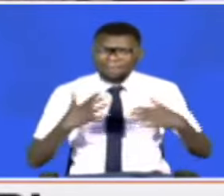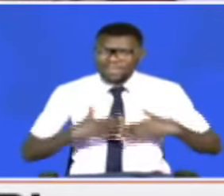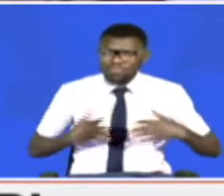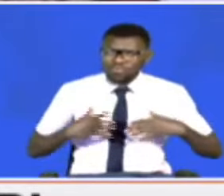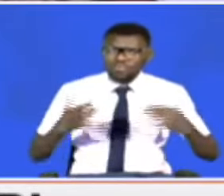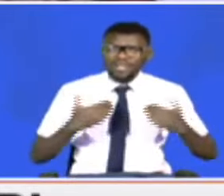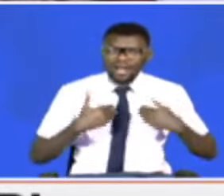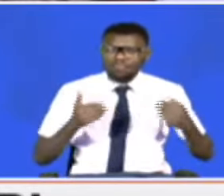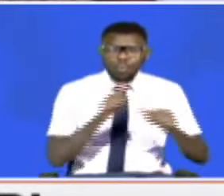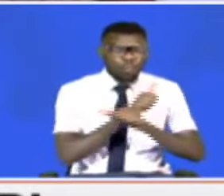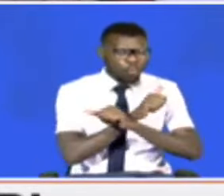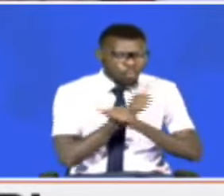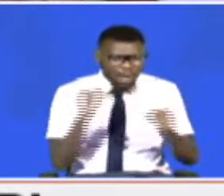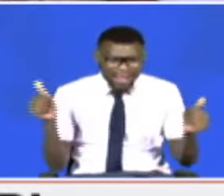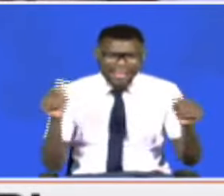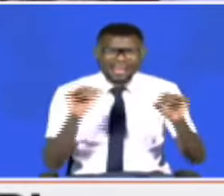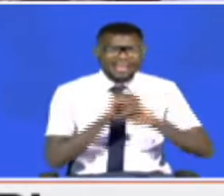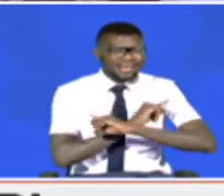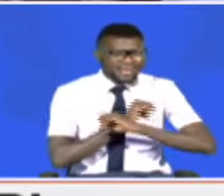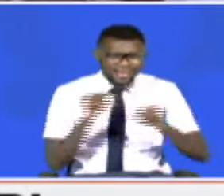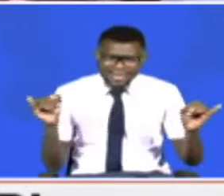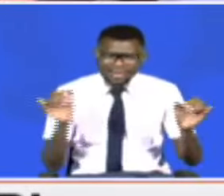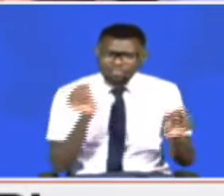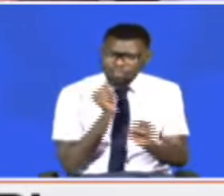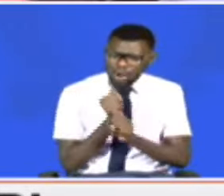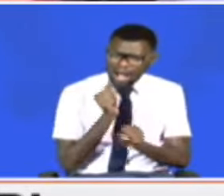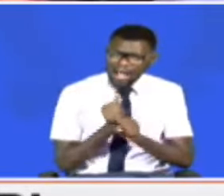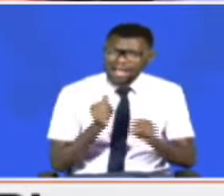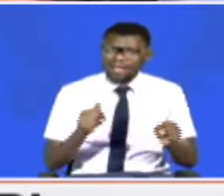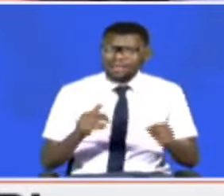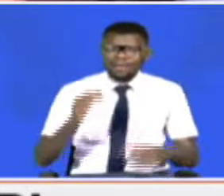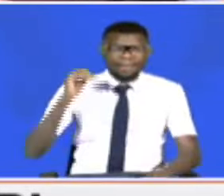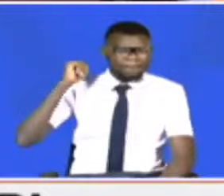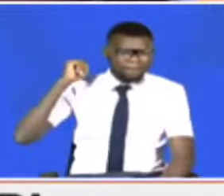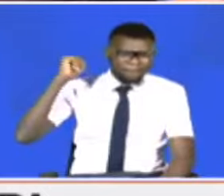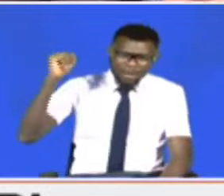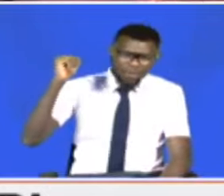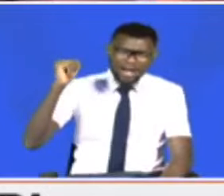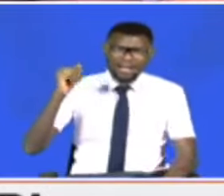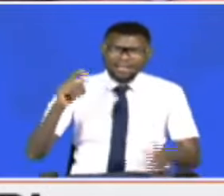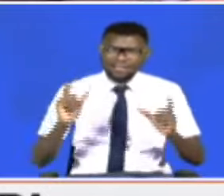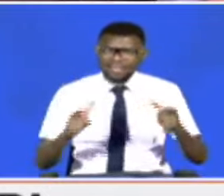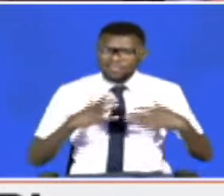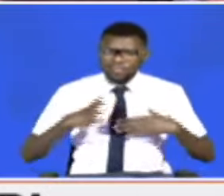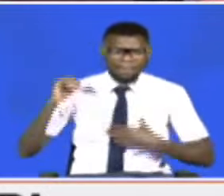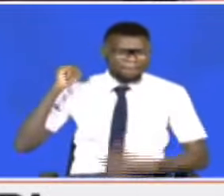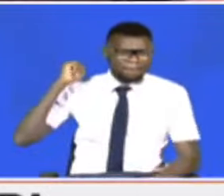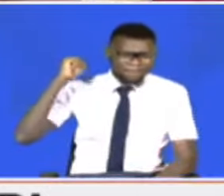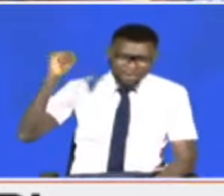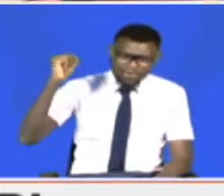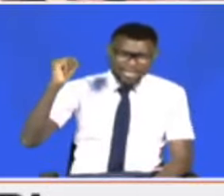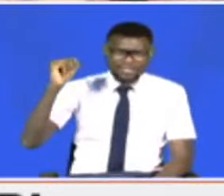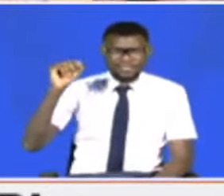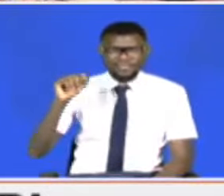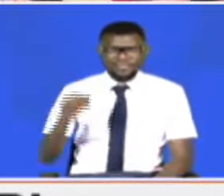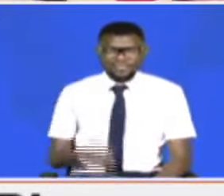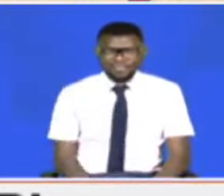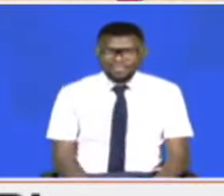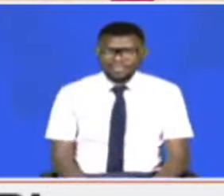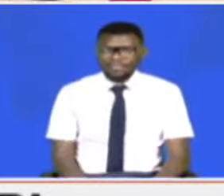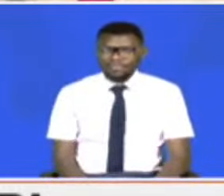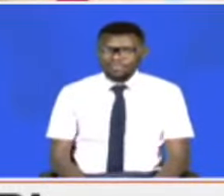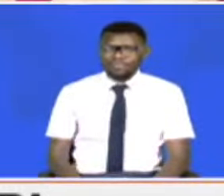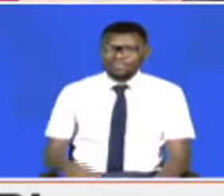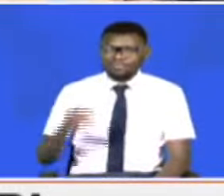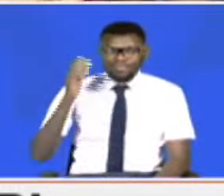a well-laid landscape of operation. Wanahabari power! Wanahabari ria!